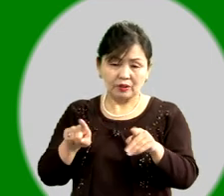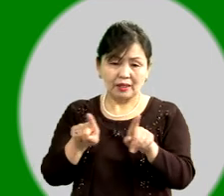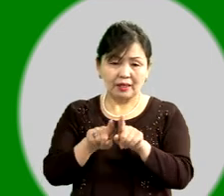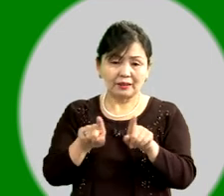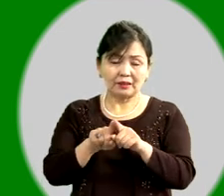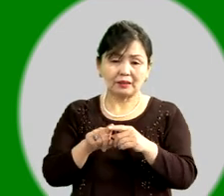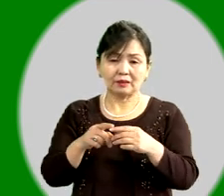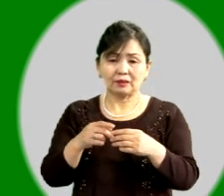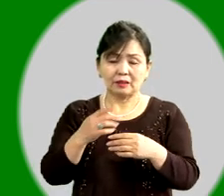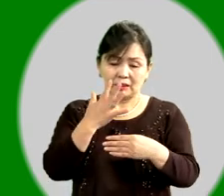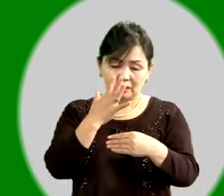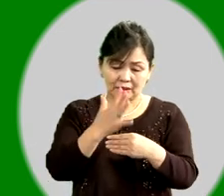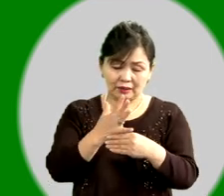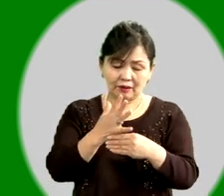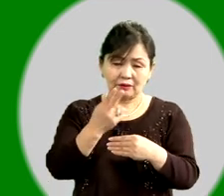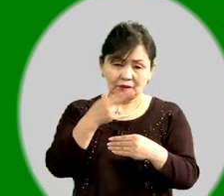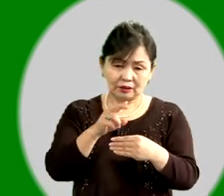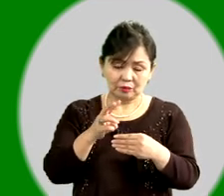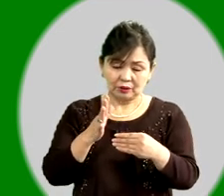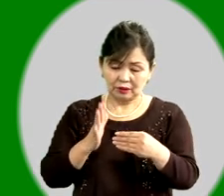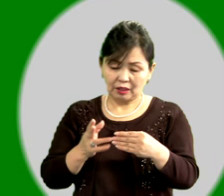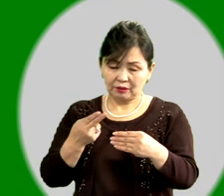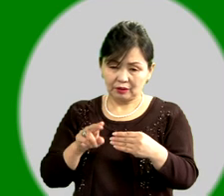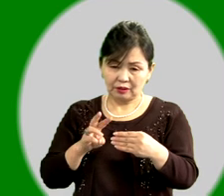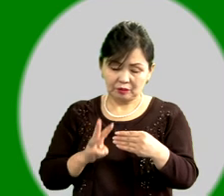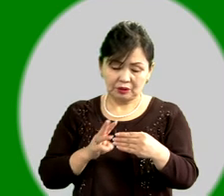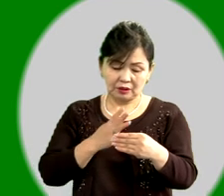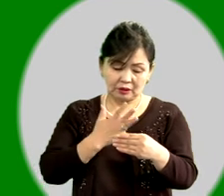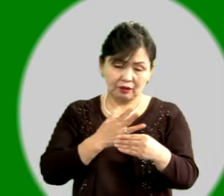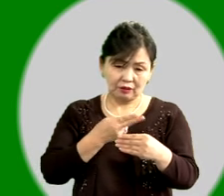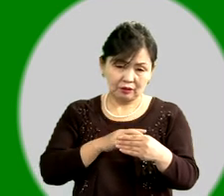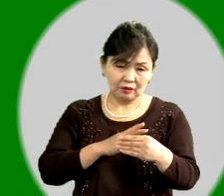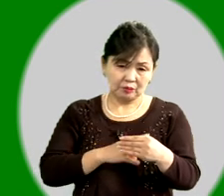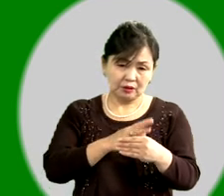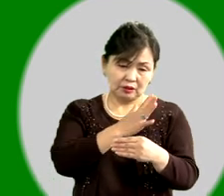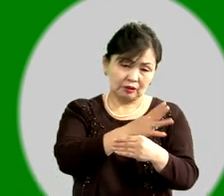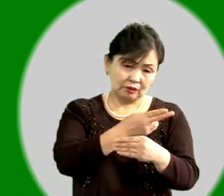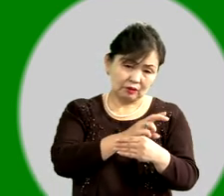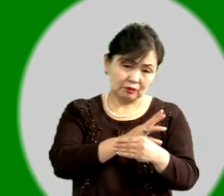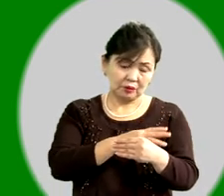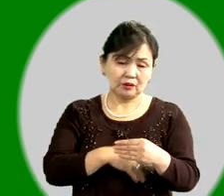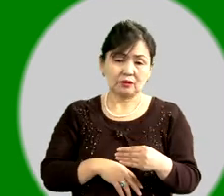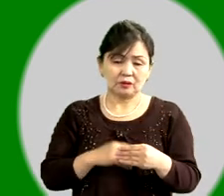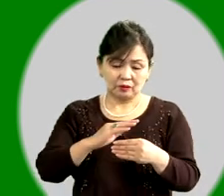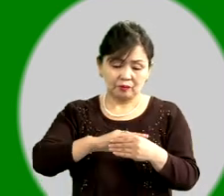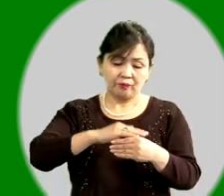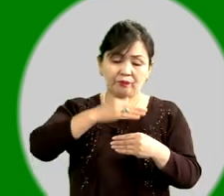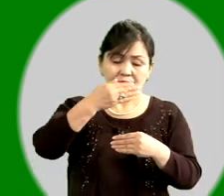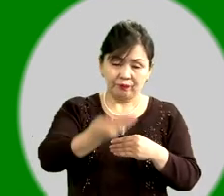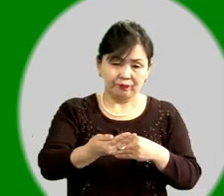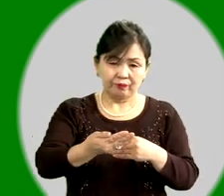байна. Одоо бүгд энэ кубын дэлгэсийн талбай хэмжээг тооцоолж олъё. За, тэгэхээр одоо